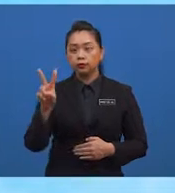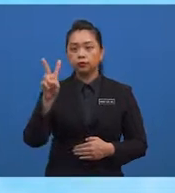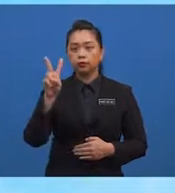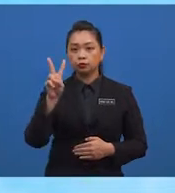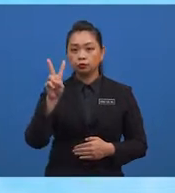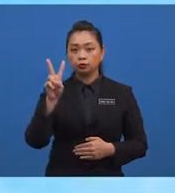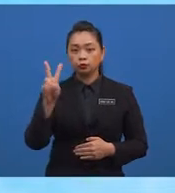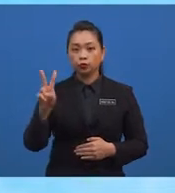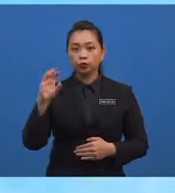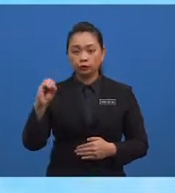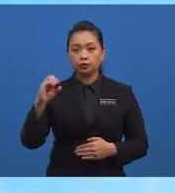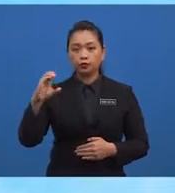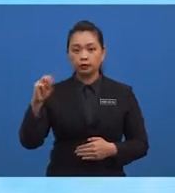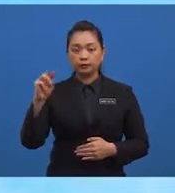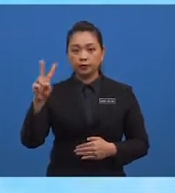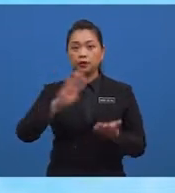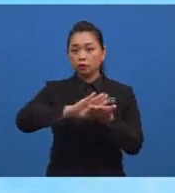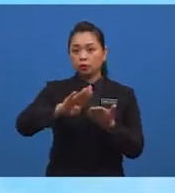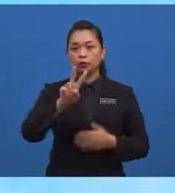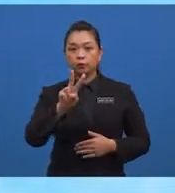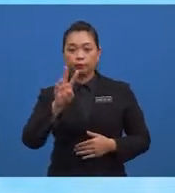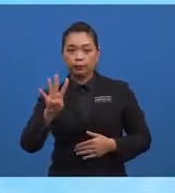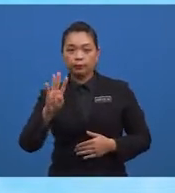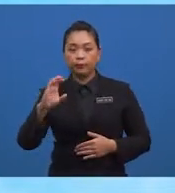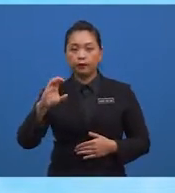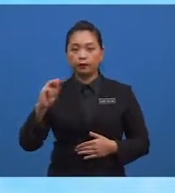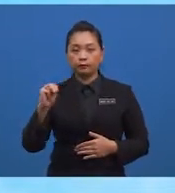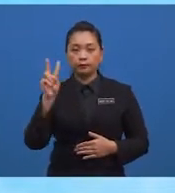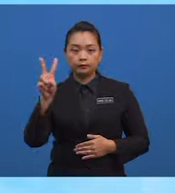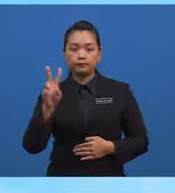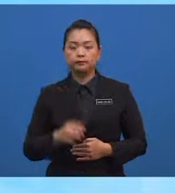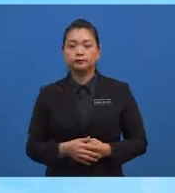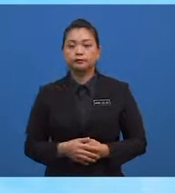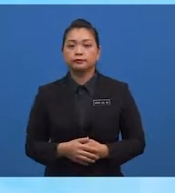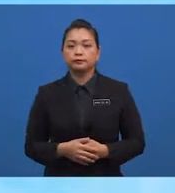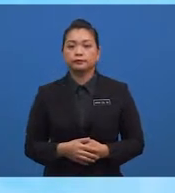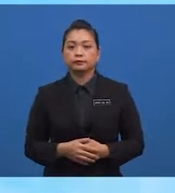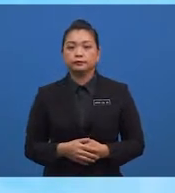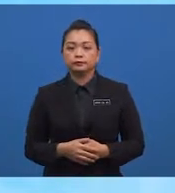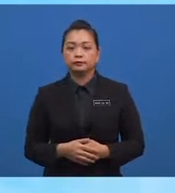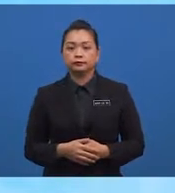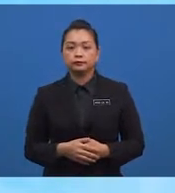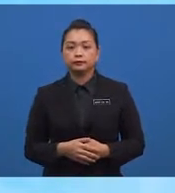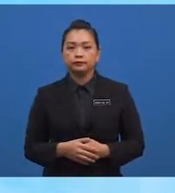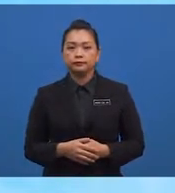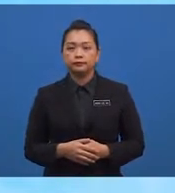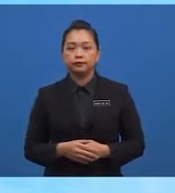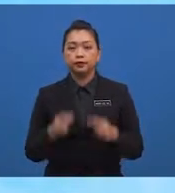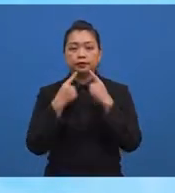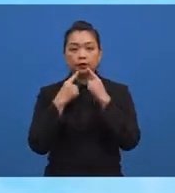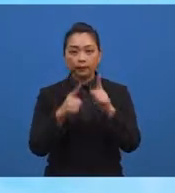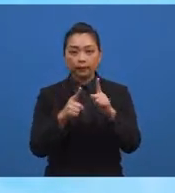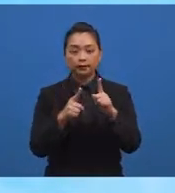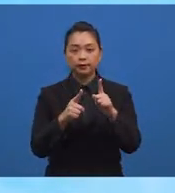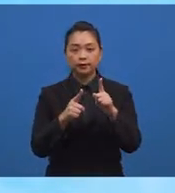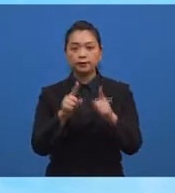220 cm persegi tolak dengan 24 cm persegi.